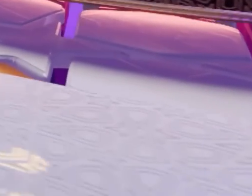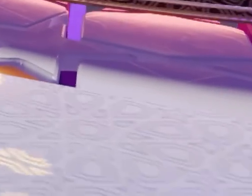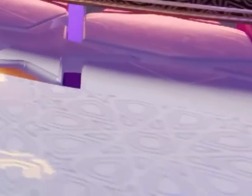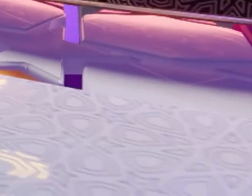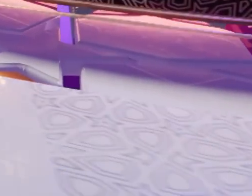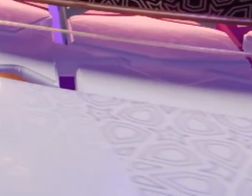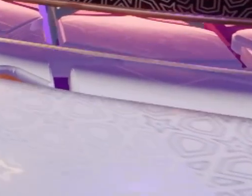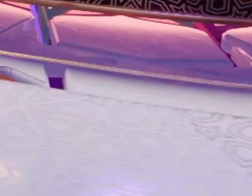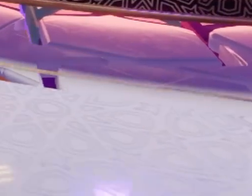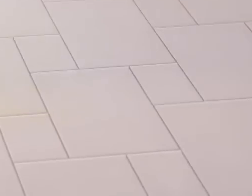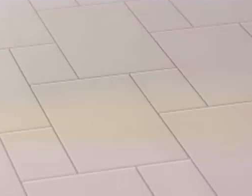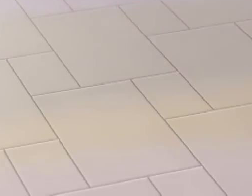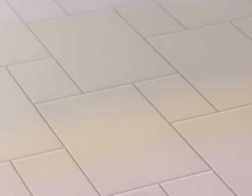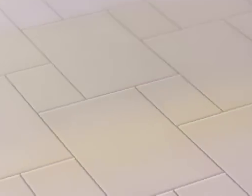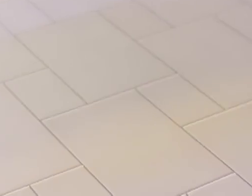واجعله لنا